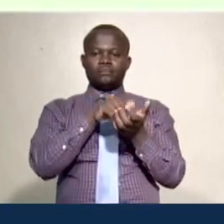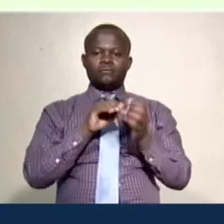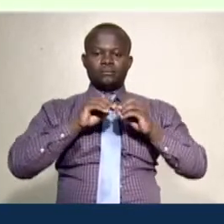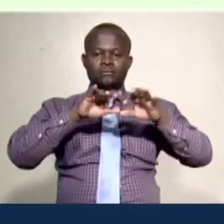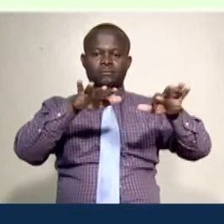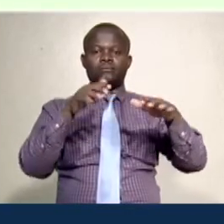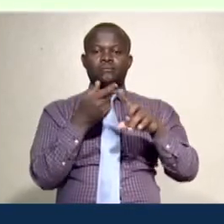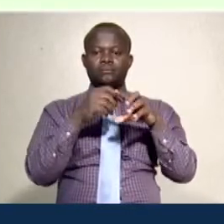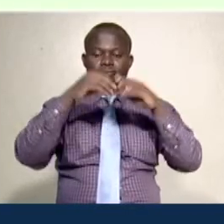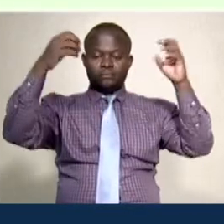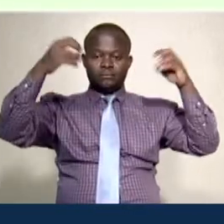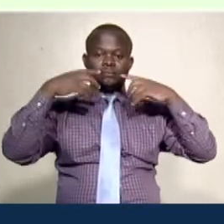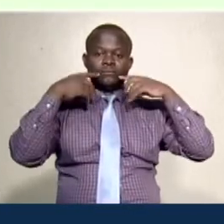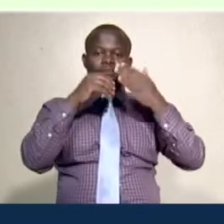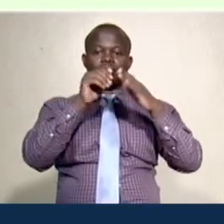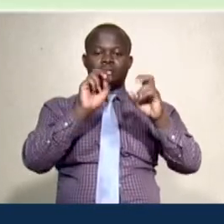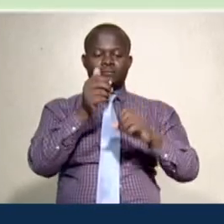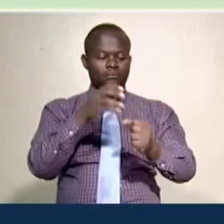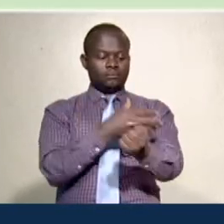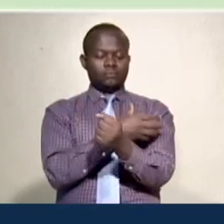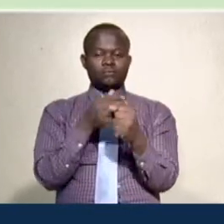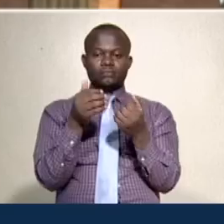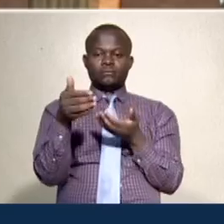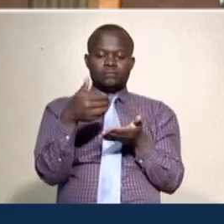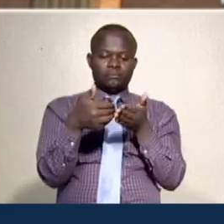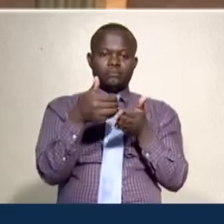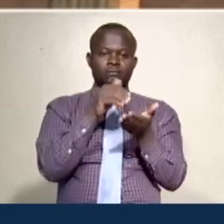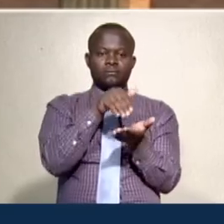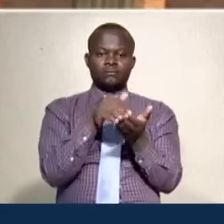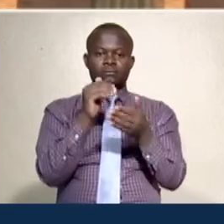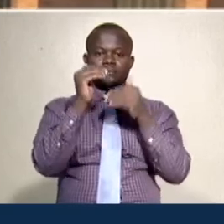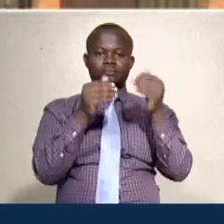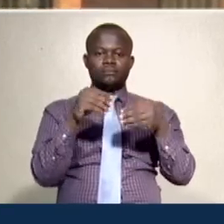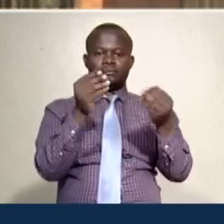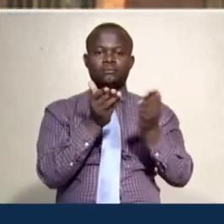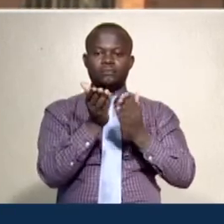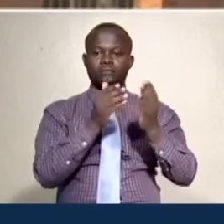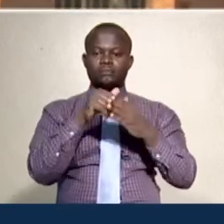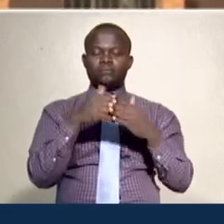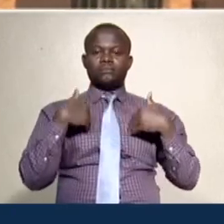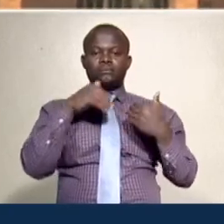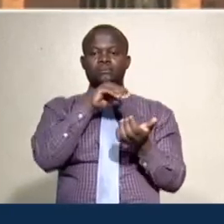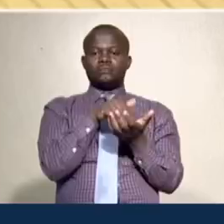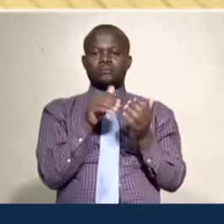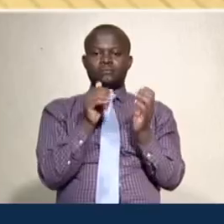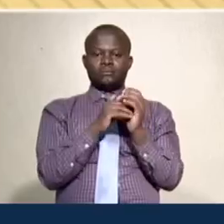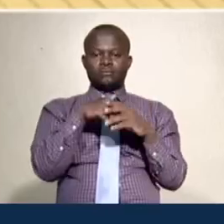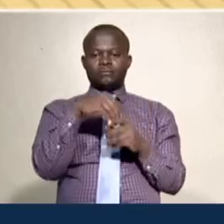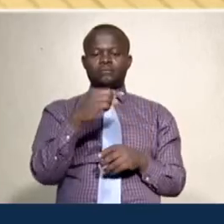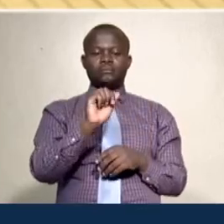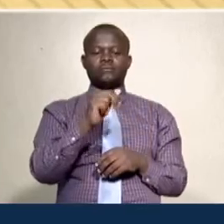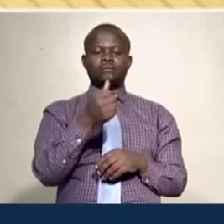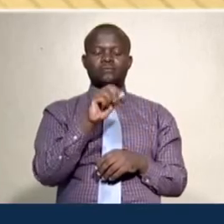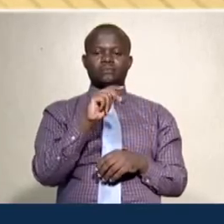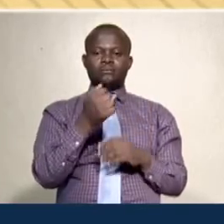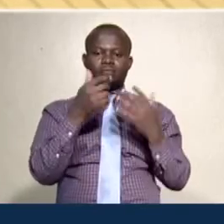mirasire y'izuba avuga ko izo mbaraga nazo zirimo kwegerezwa ibigo n'inzego hatangirwa serivisi nko mu bigo nderabuzima harimo n'icyagahanga amaze